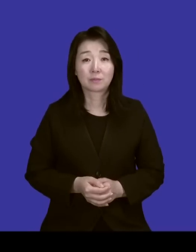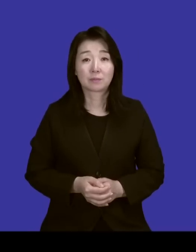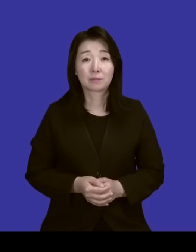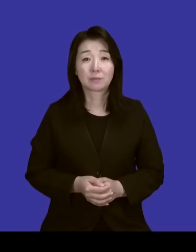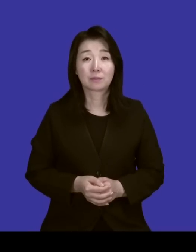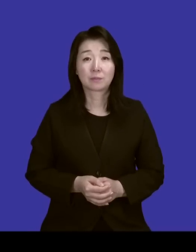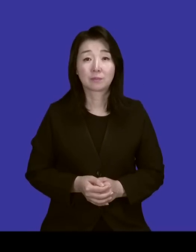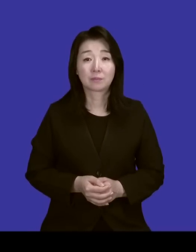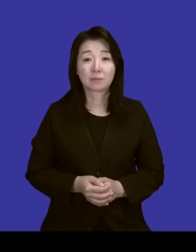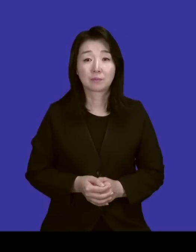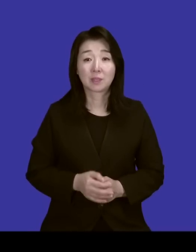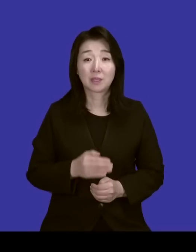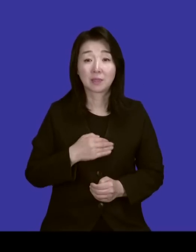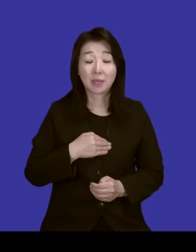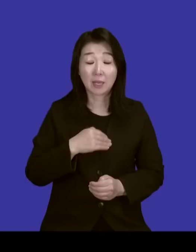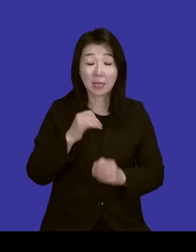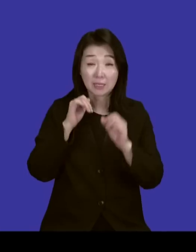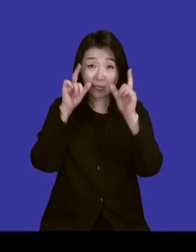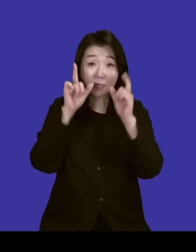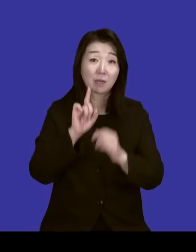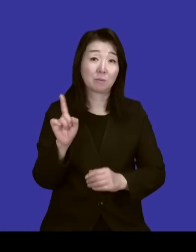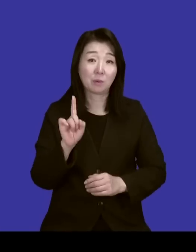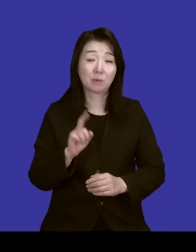그러니까 제가 깨달은 것은